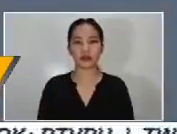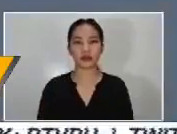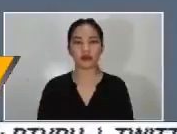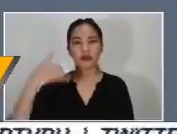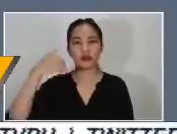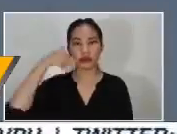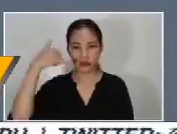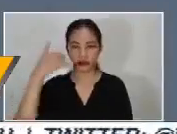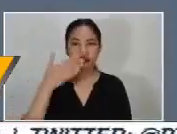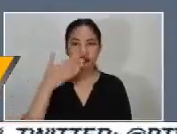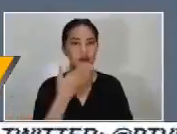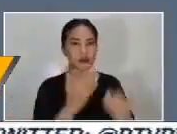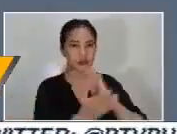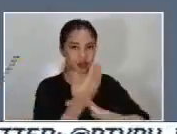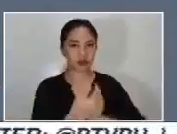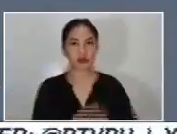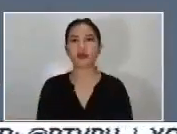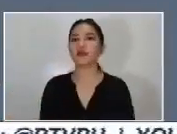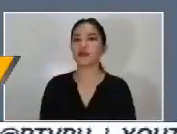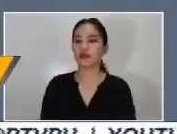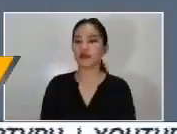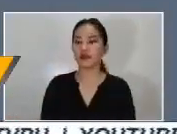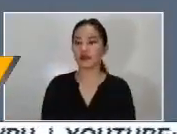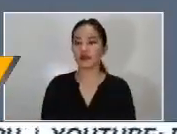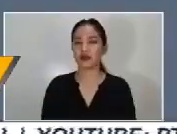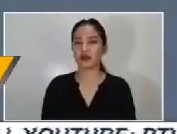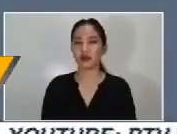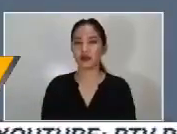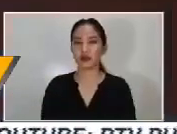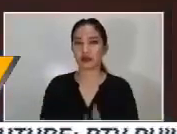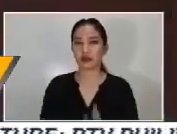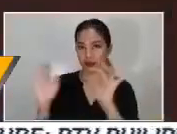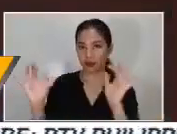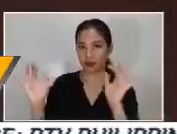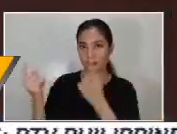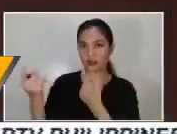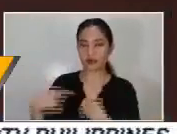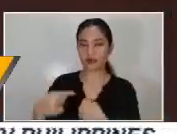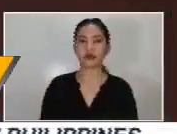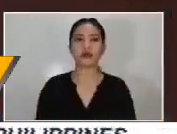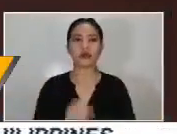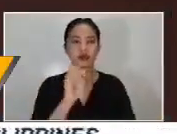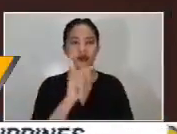leak din ang nangyari noong Pebrero sa isang cold storage facility sa lungsod ng